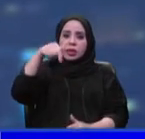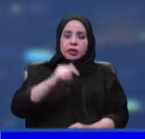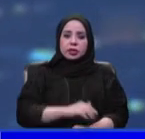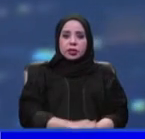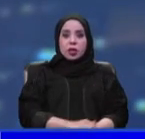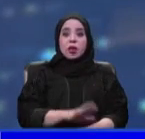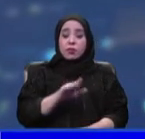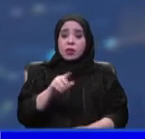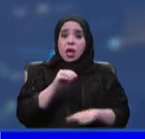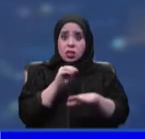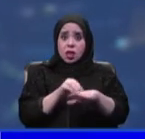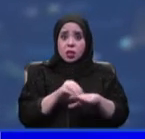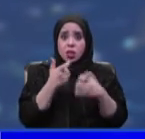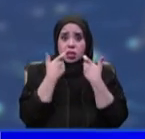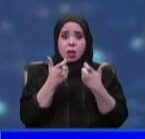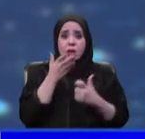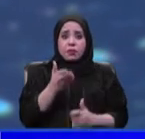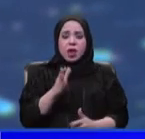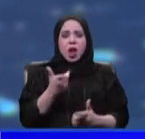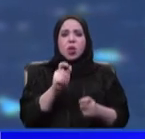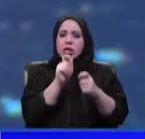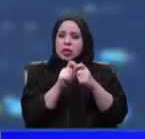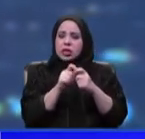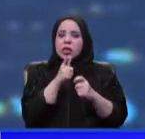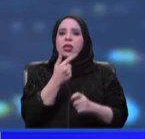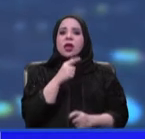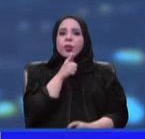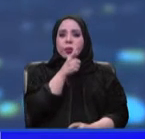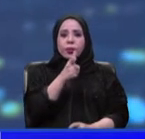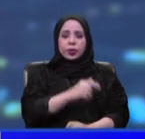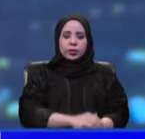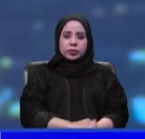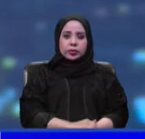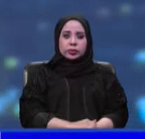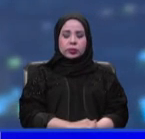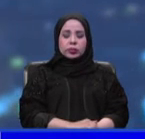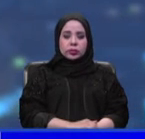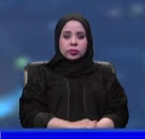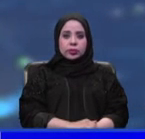المقبلة، وهل من تحذيرات أو نصائح تودون توجيهها؟